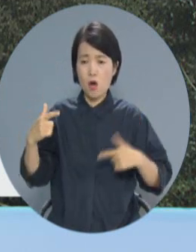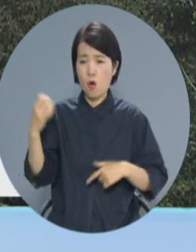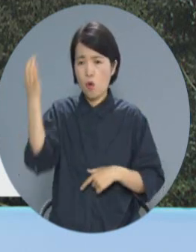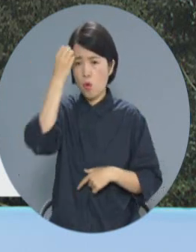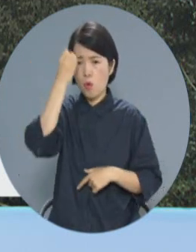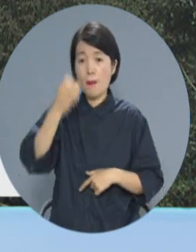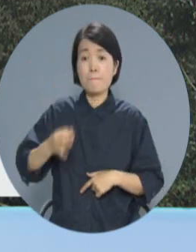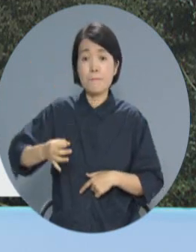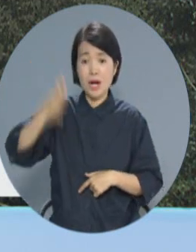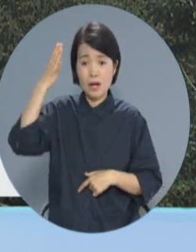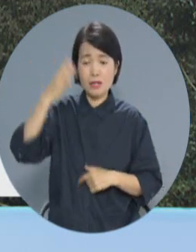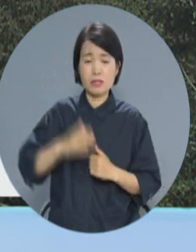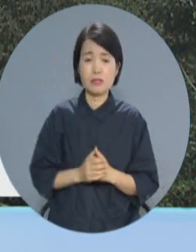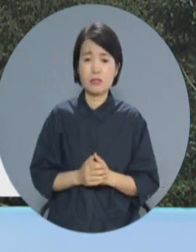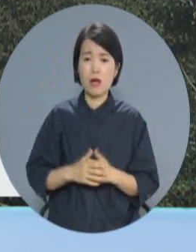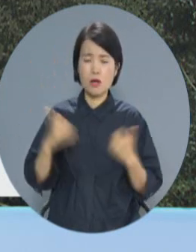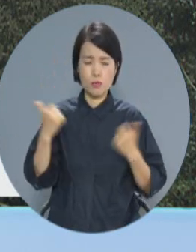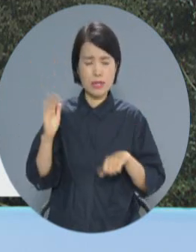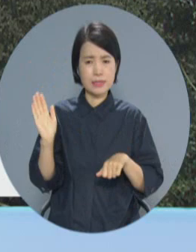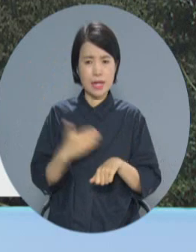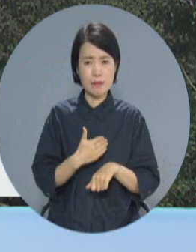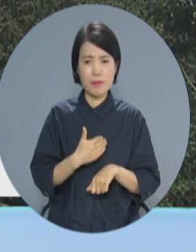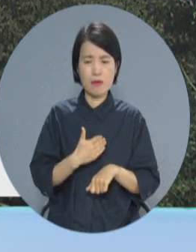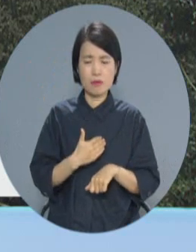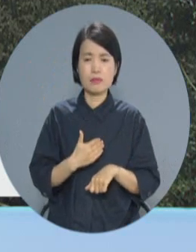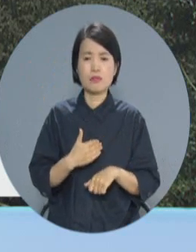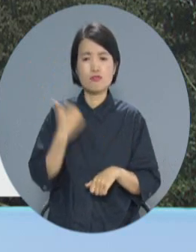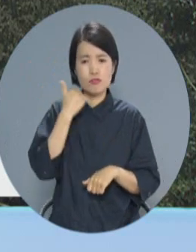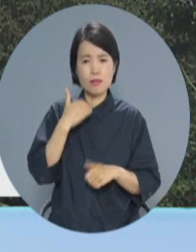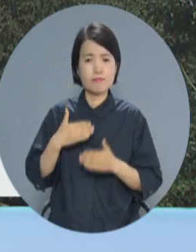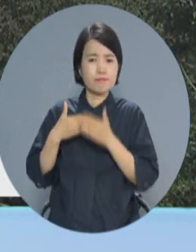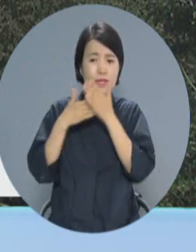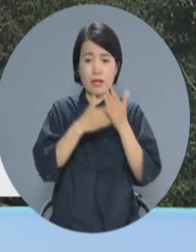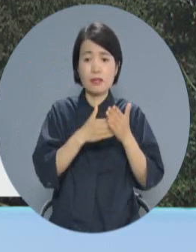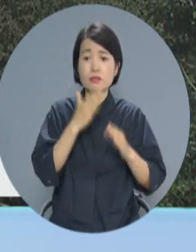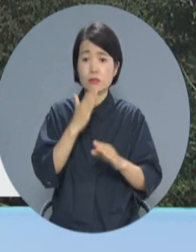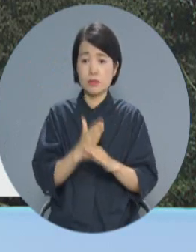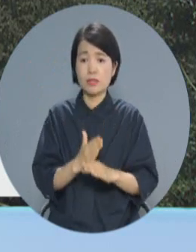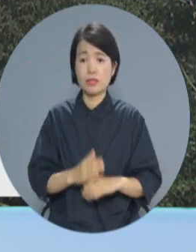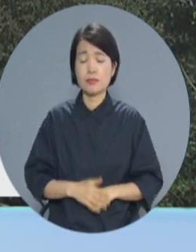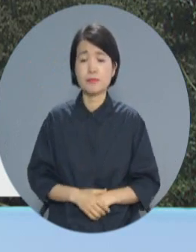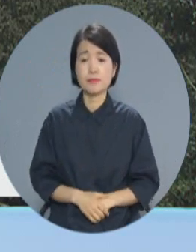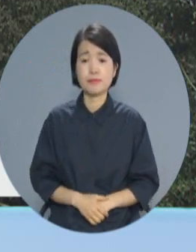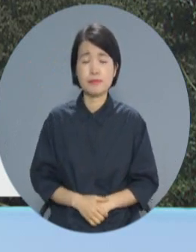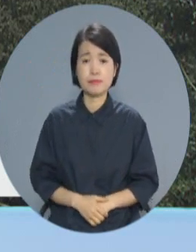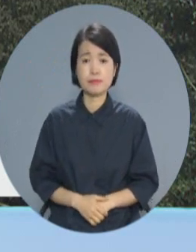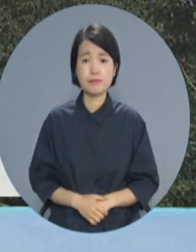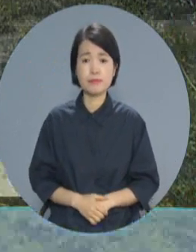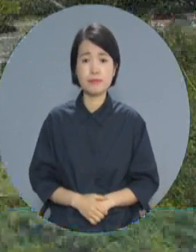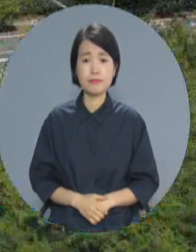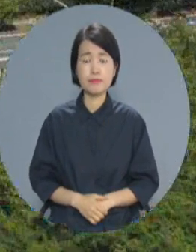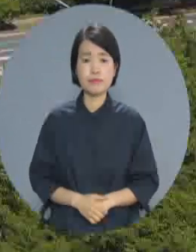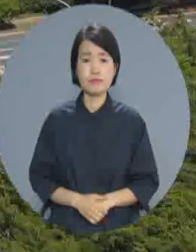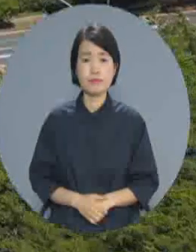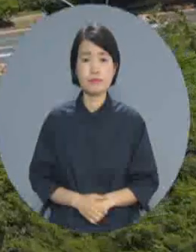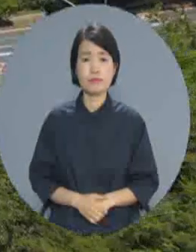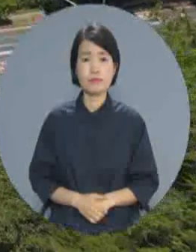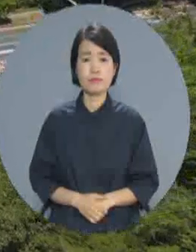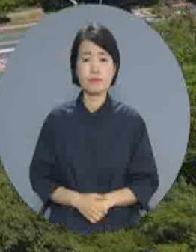거액으로 알려지면서 의회가 책임 규명을 요구하고 나섰습니다. 김주희 기자가 보도합니다.